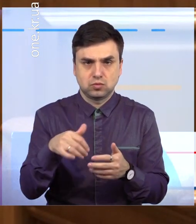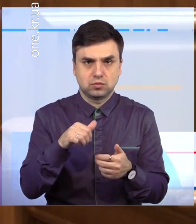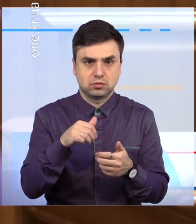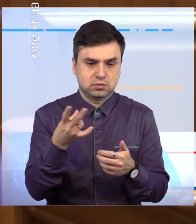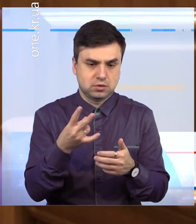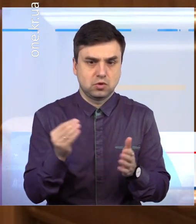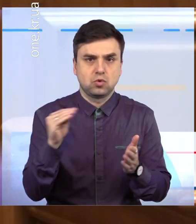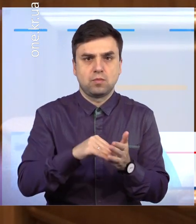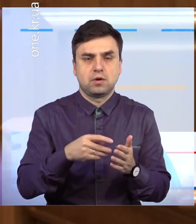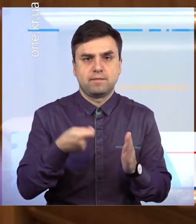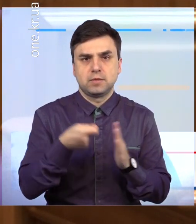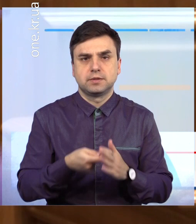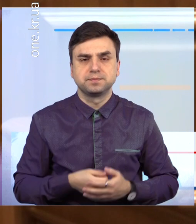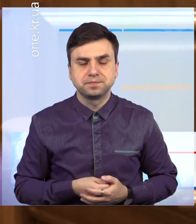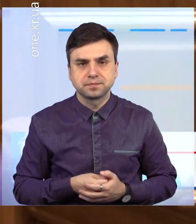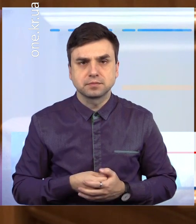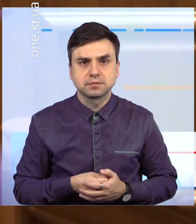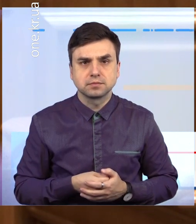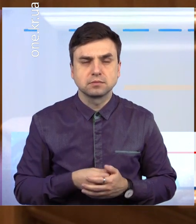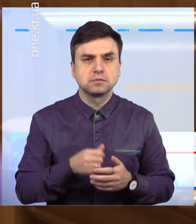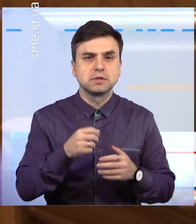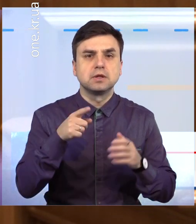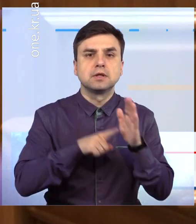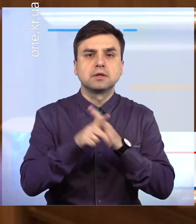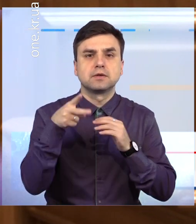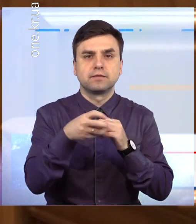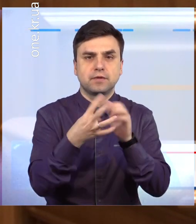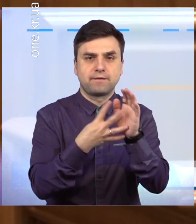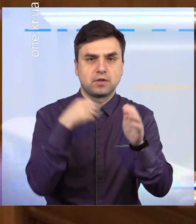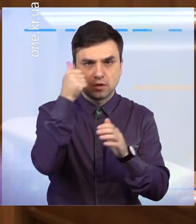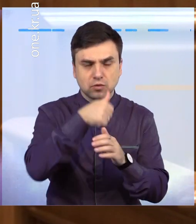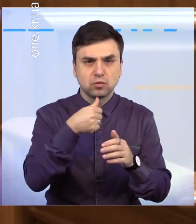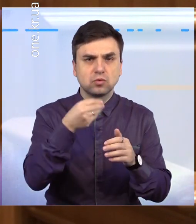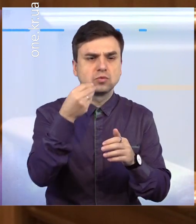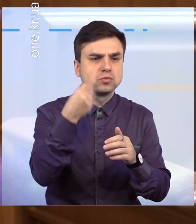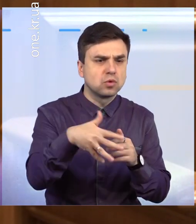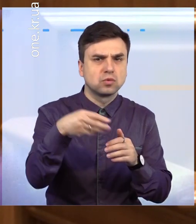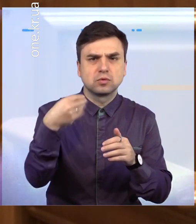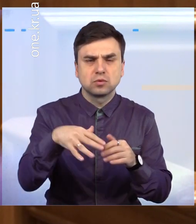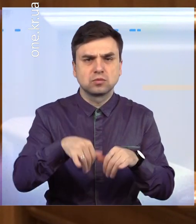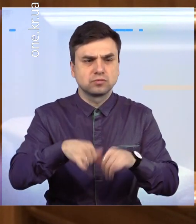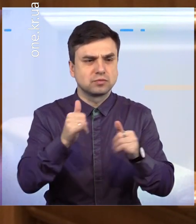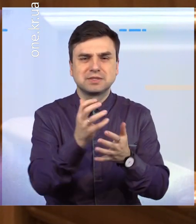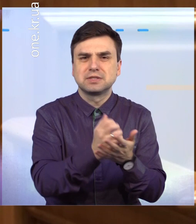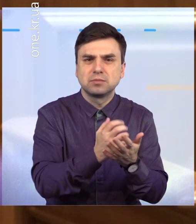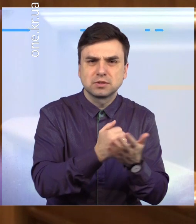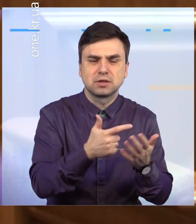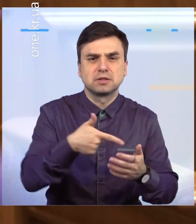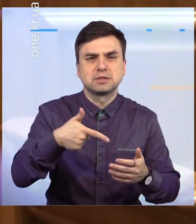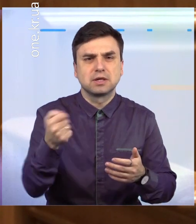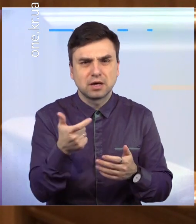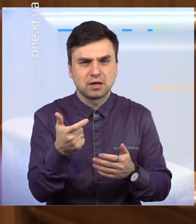дизтопливо, запчасти по всій країні просто встановлюють рекорди кожен день. А ціни на газ, на который работает ну,